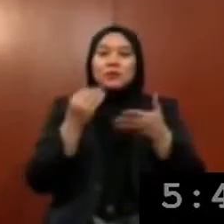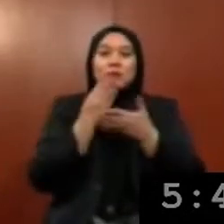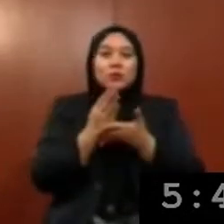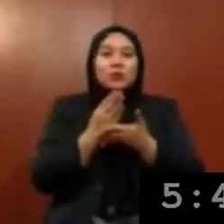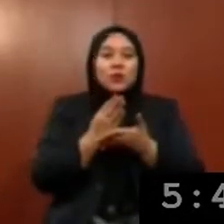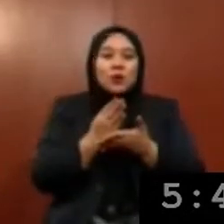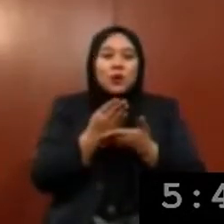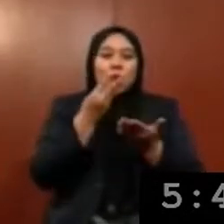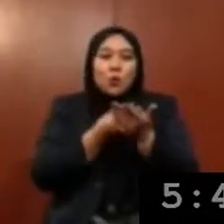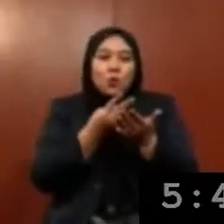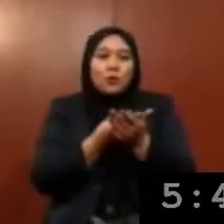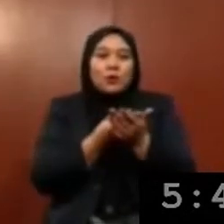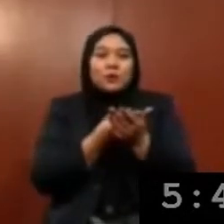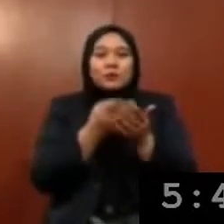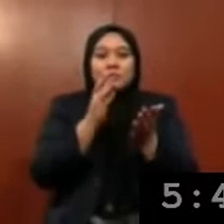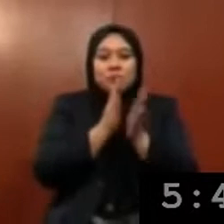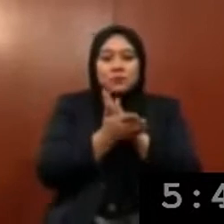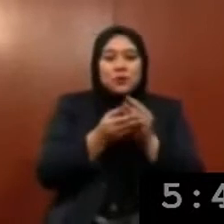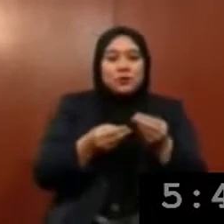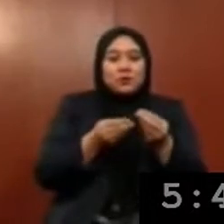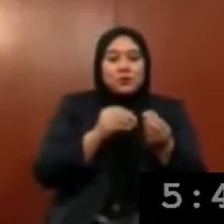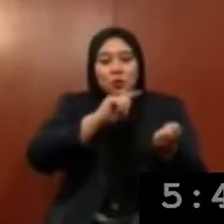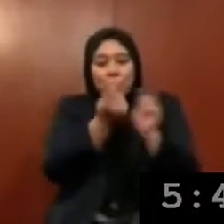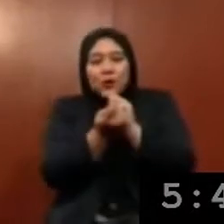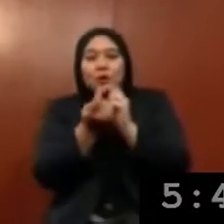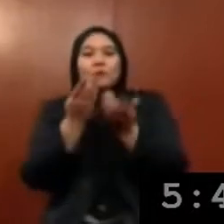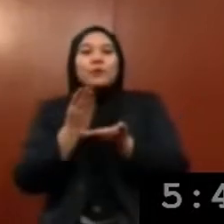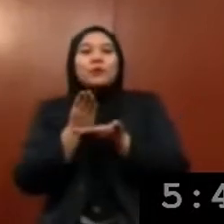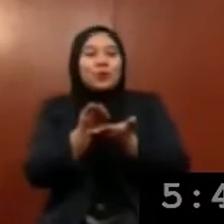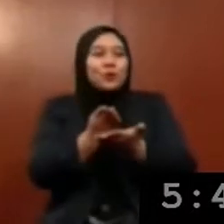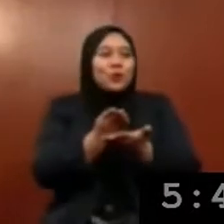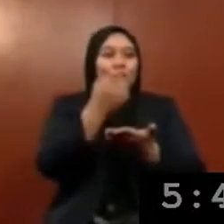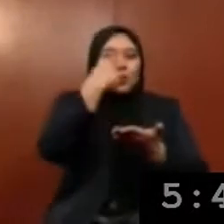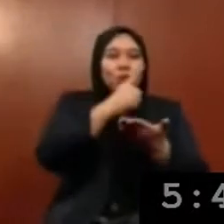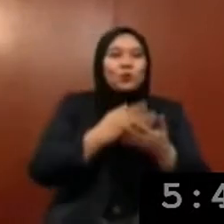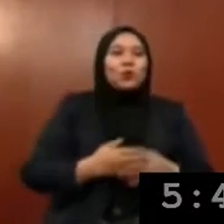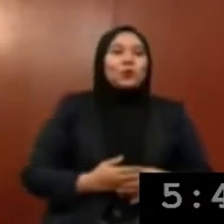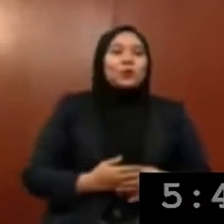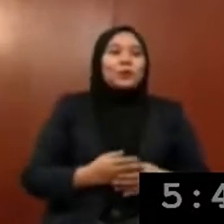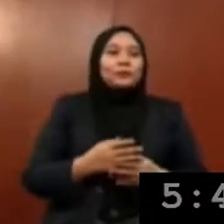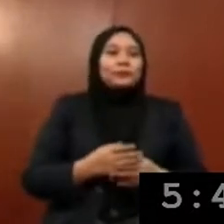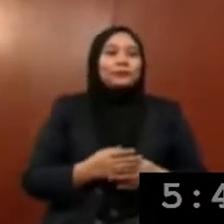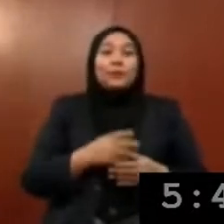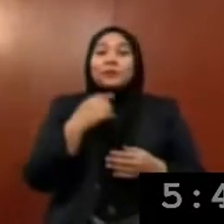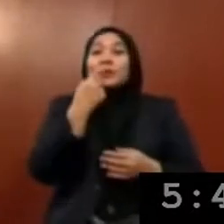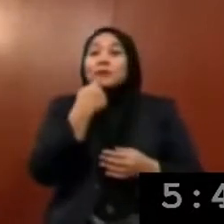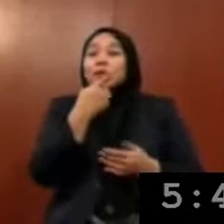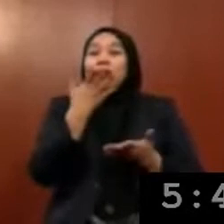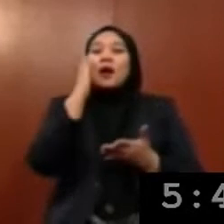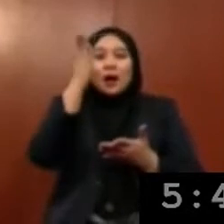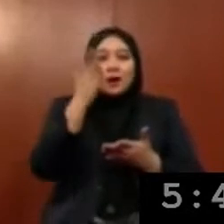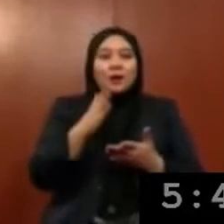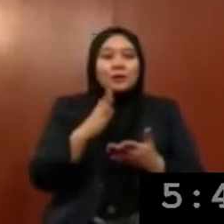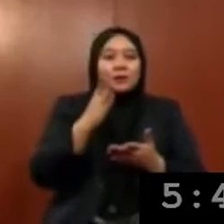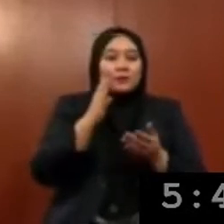Wang saku kepada subsidi untuk pekerja untuk bakal-bakal duyufful Rahman ataupun mereka yang bakal